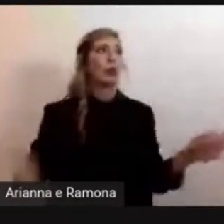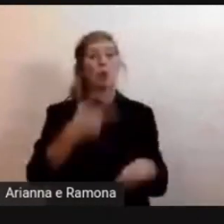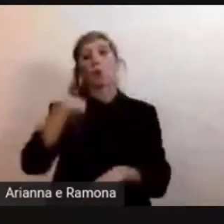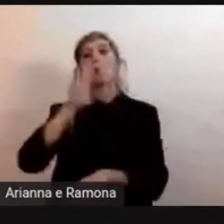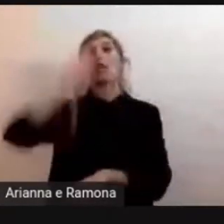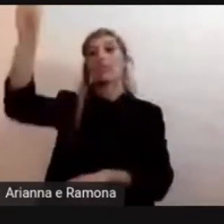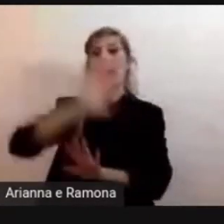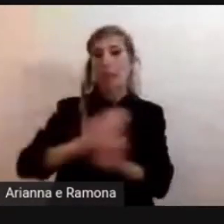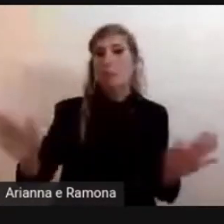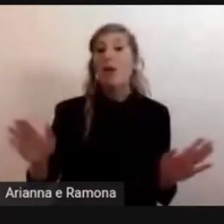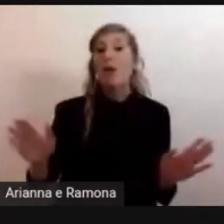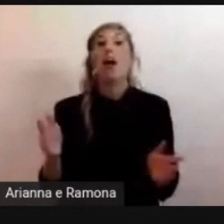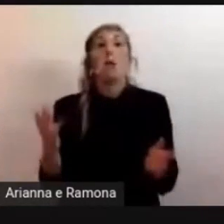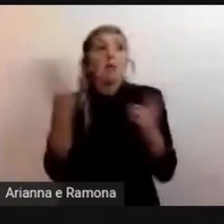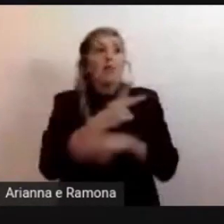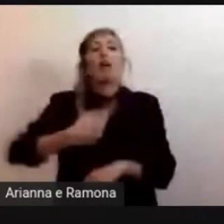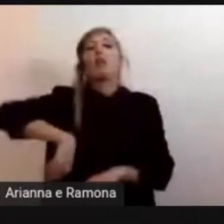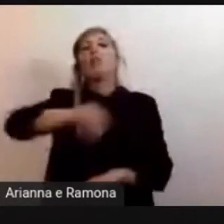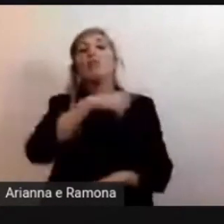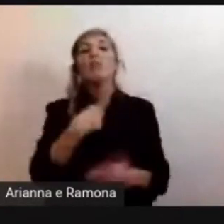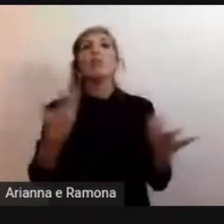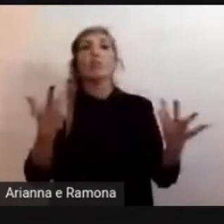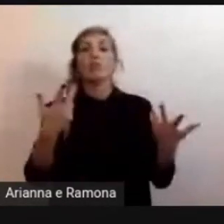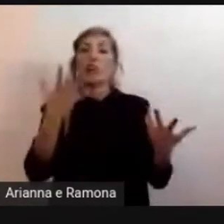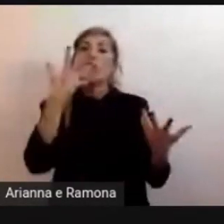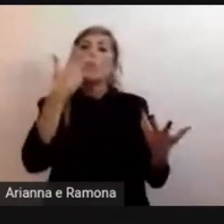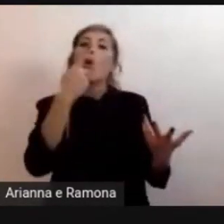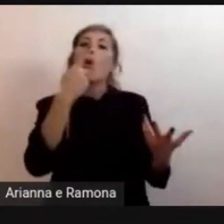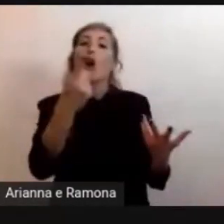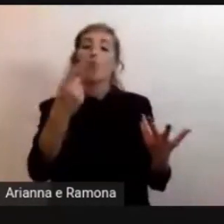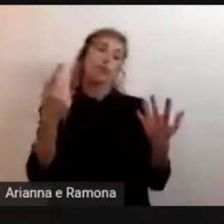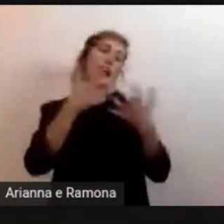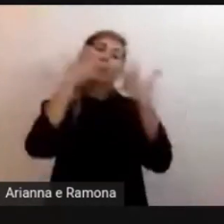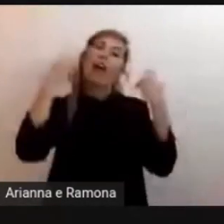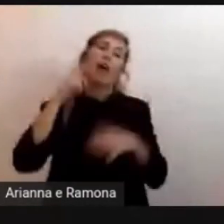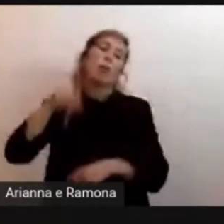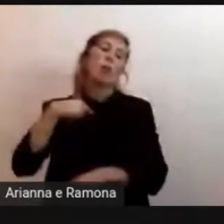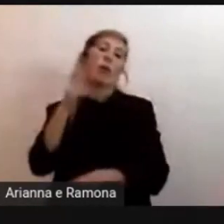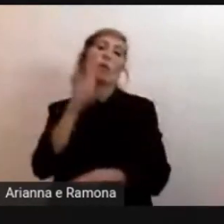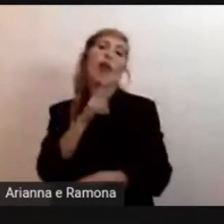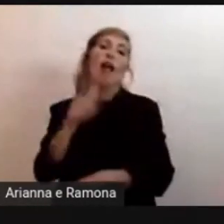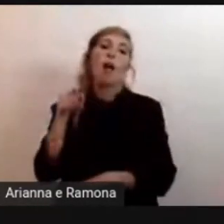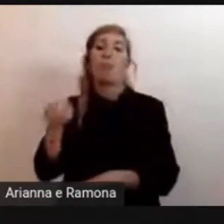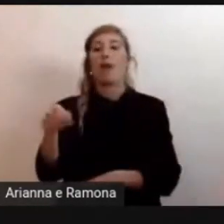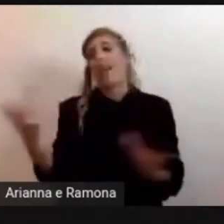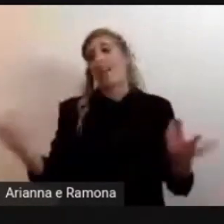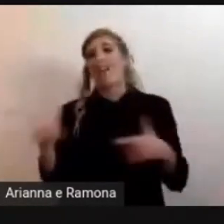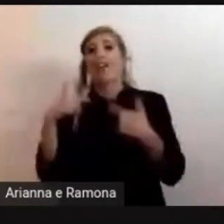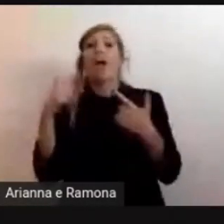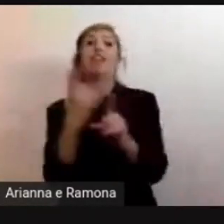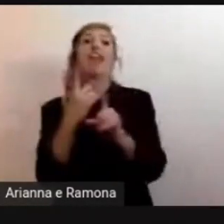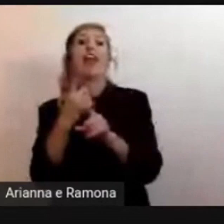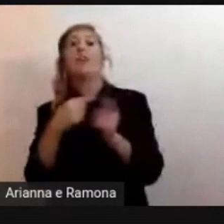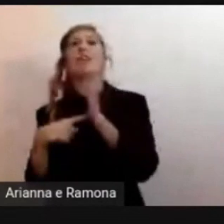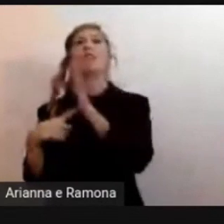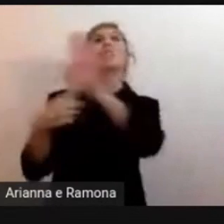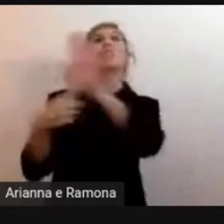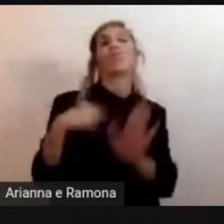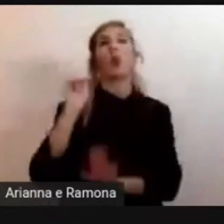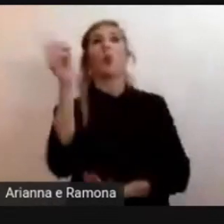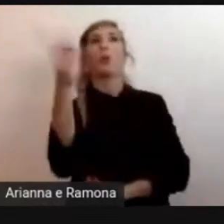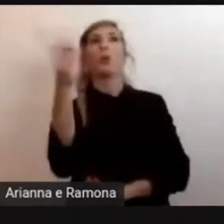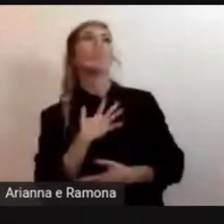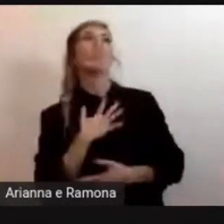faticosamente torna anche se poi perché con i suoi ricordi di un piacione del piacere a tutti